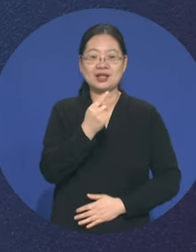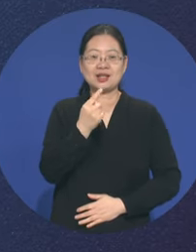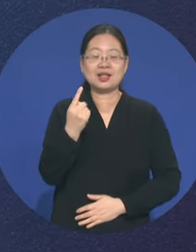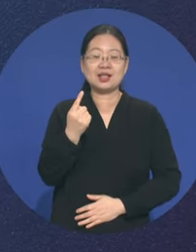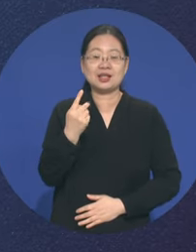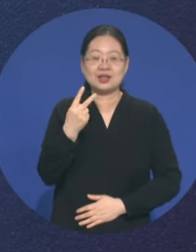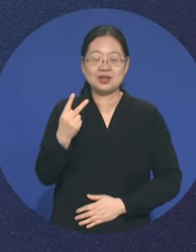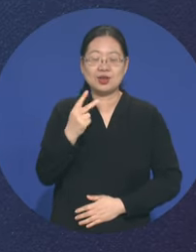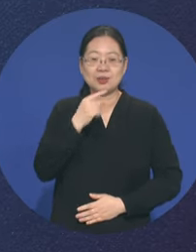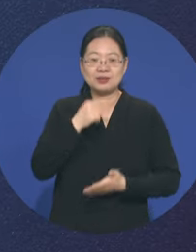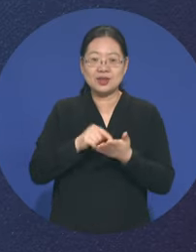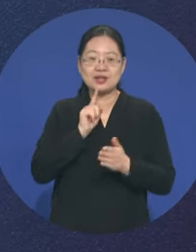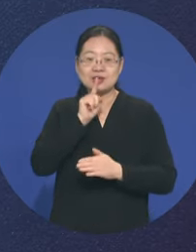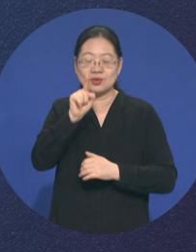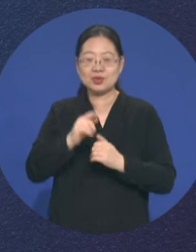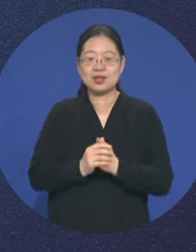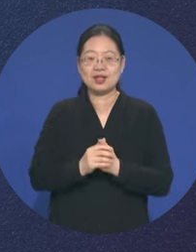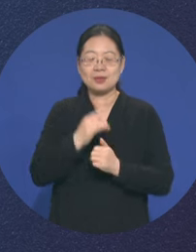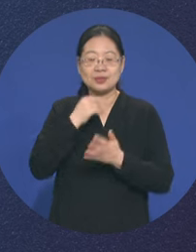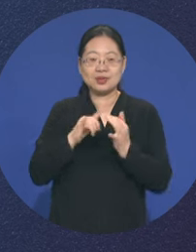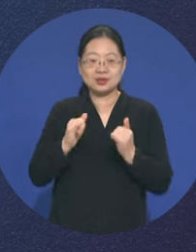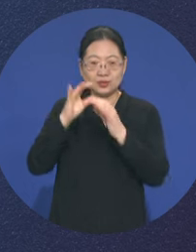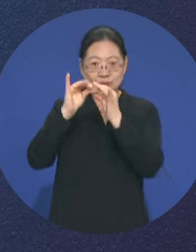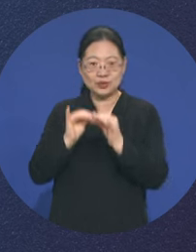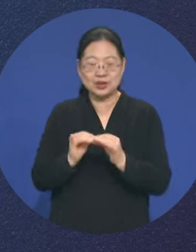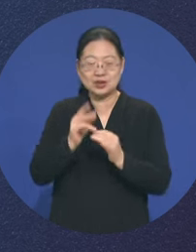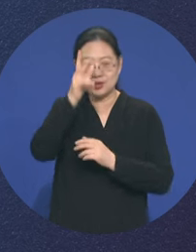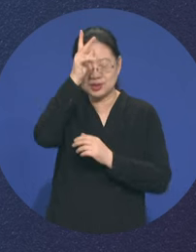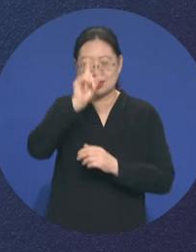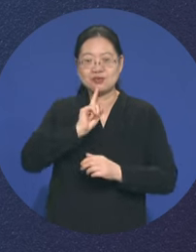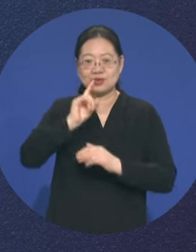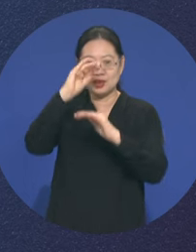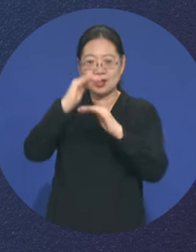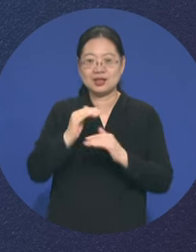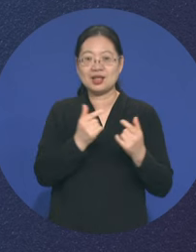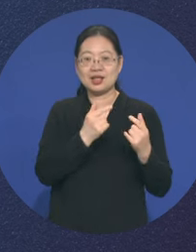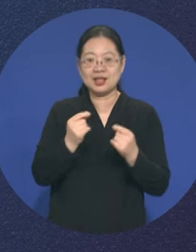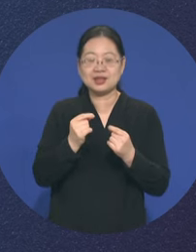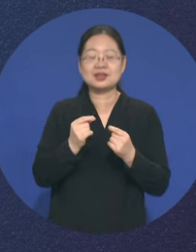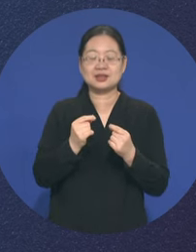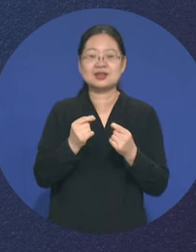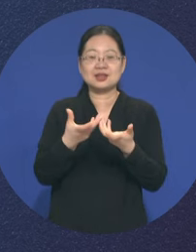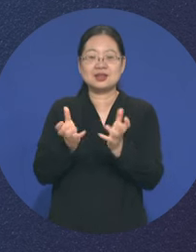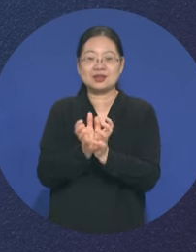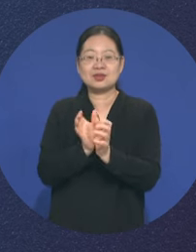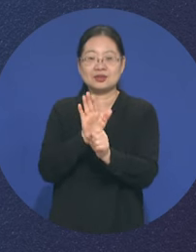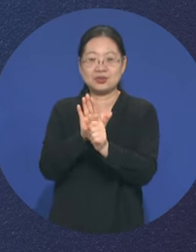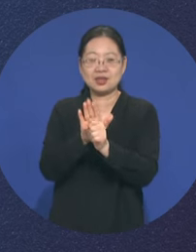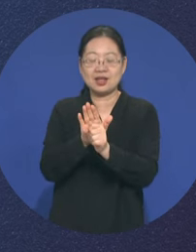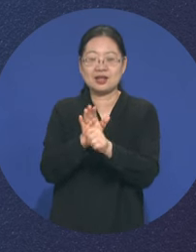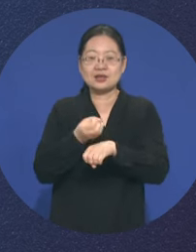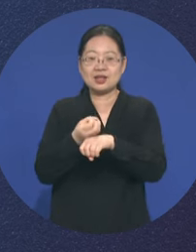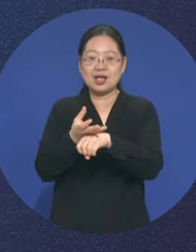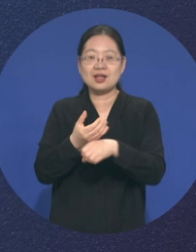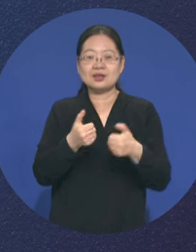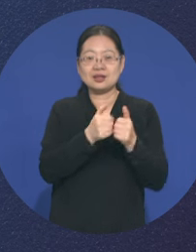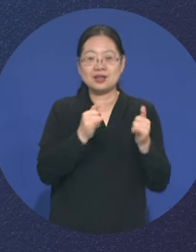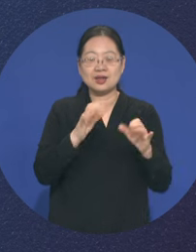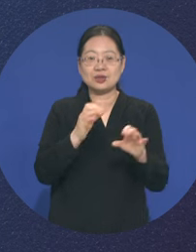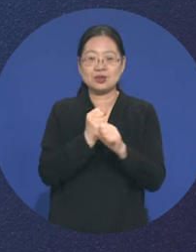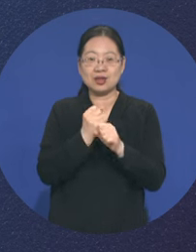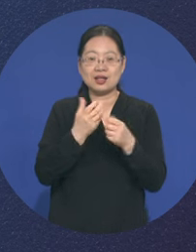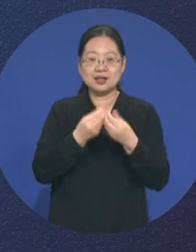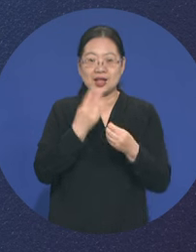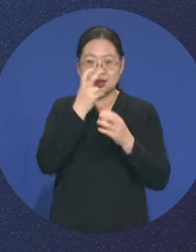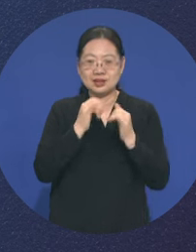피해 신고가 접수되면 피해자 동의를 받아 경찰이 신고 내용을 공동대응팀으로 전달하고 이를 상담사,